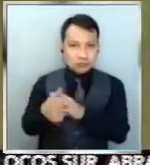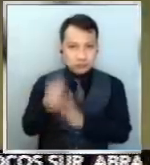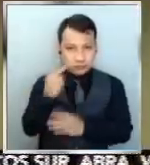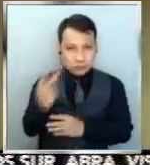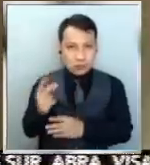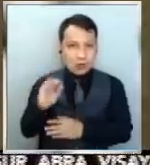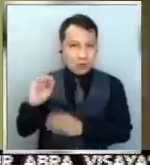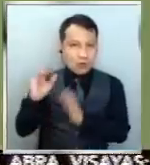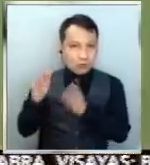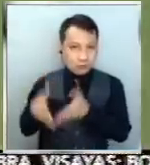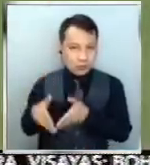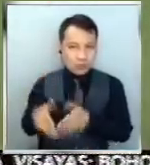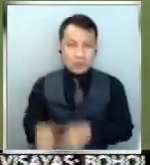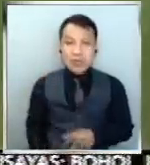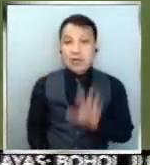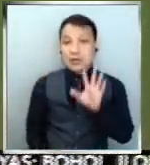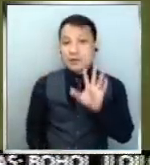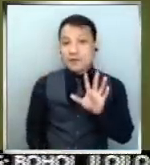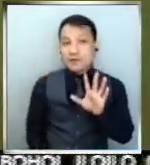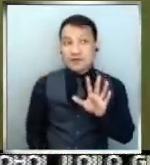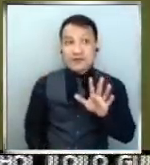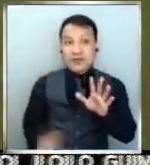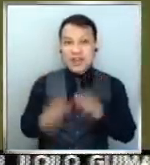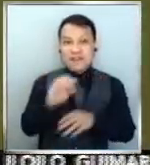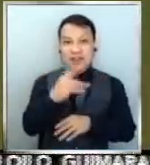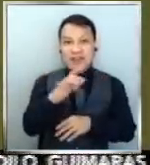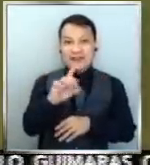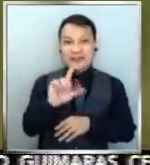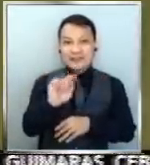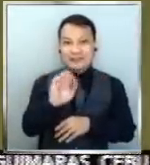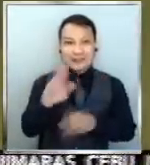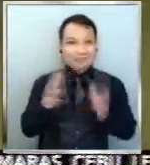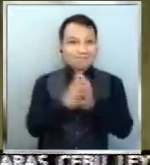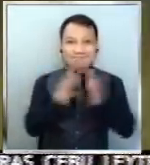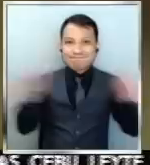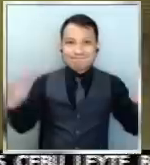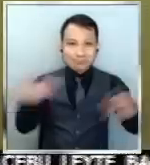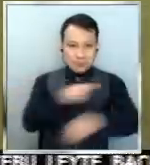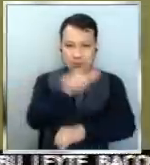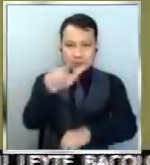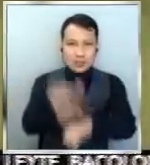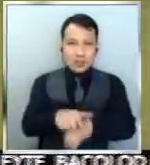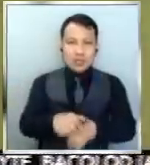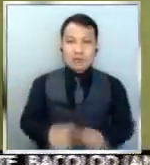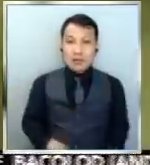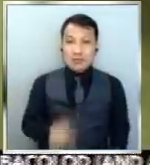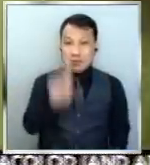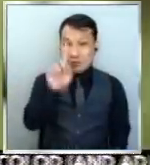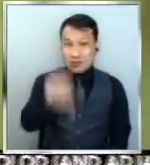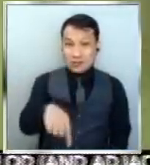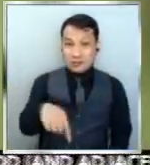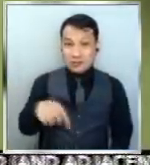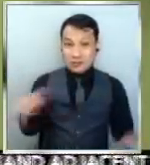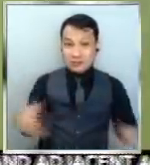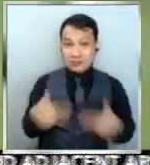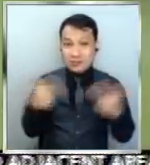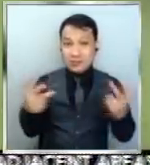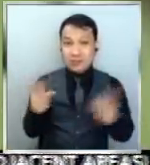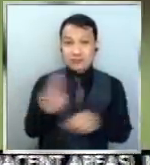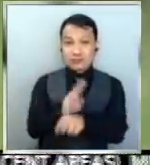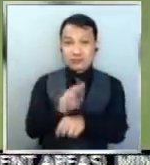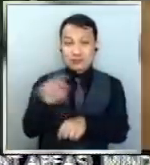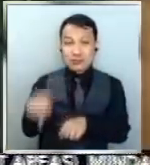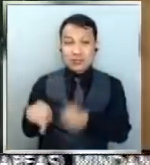Sa 5 hektaryang lupa naman na ito, bumungad sa NBI agents ang mahigit 1,000 manok na ginagamit umano sa